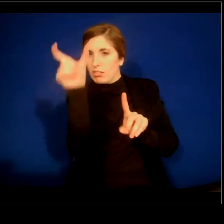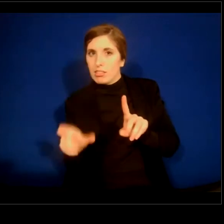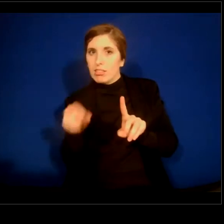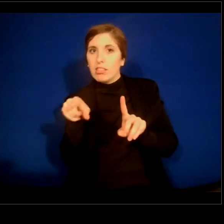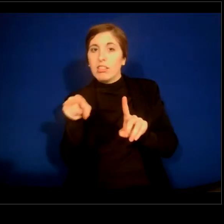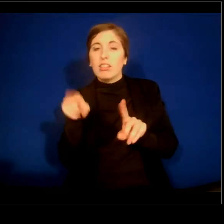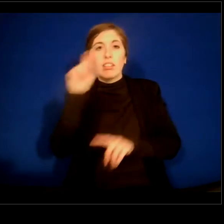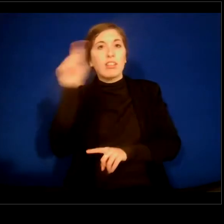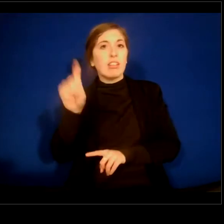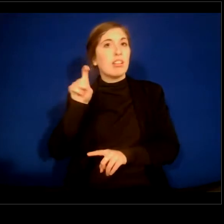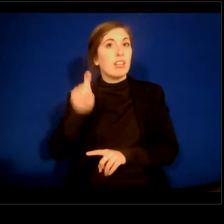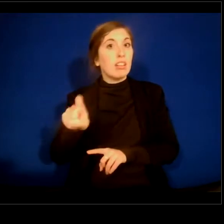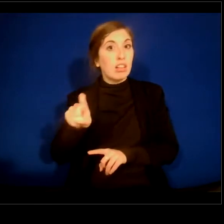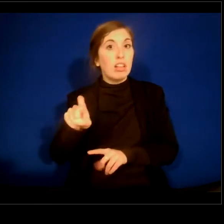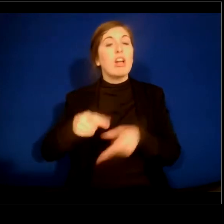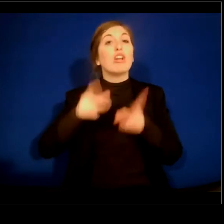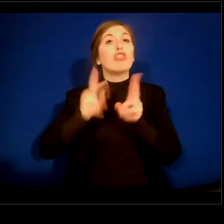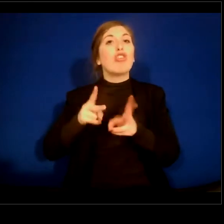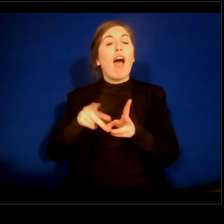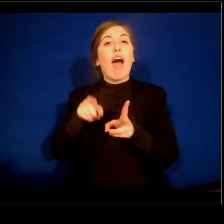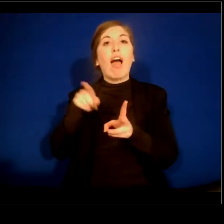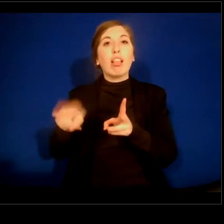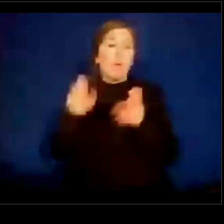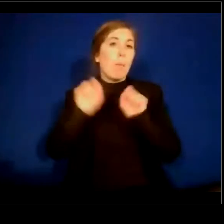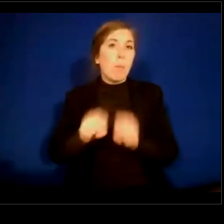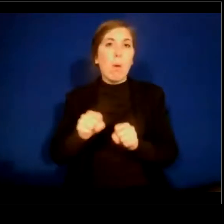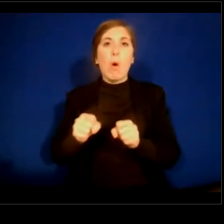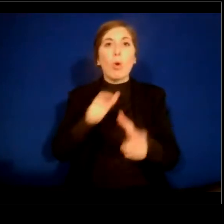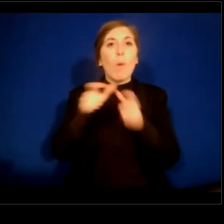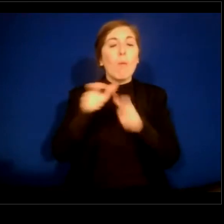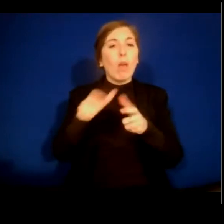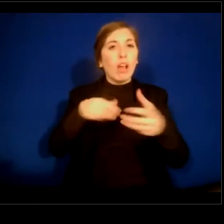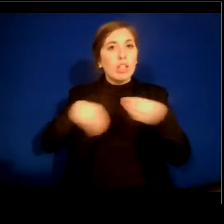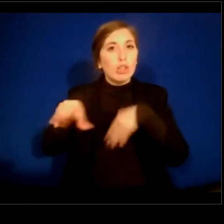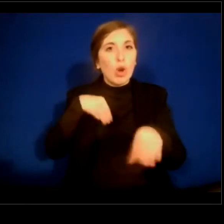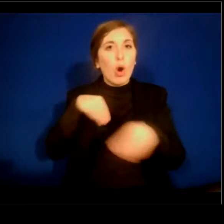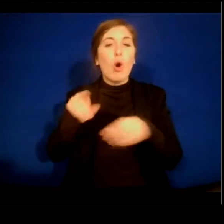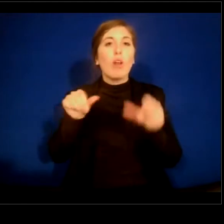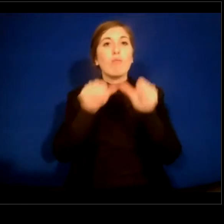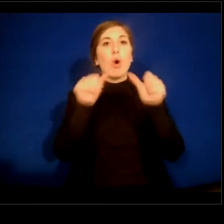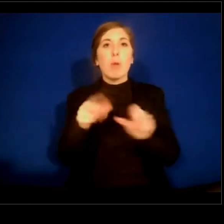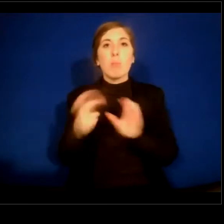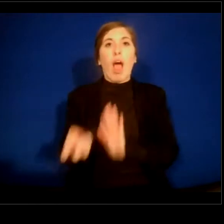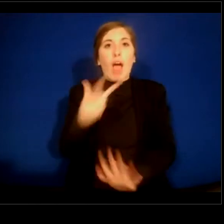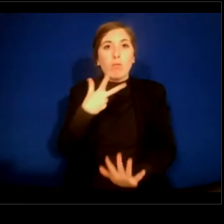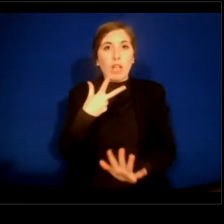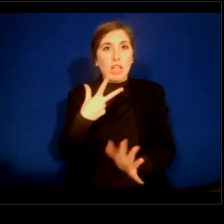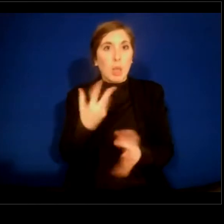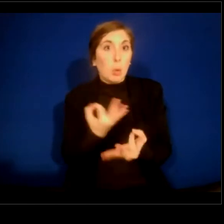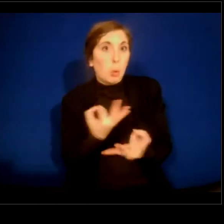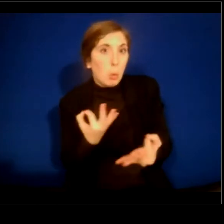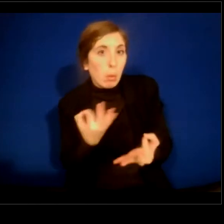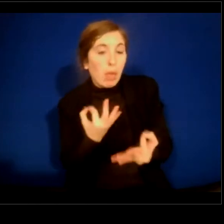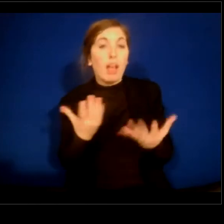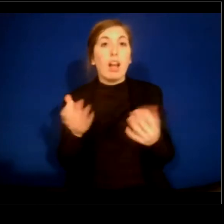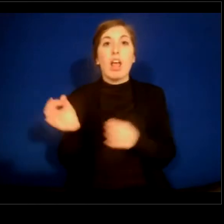è uno strumento di comunicazione con noi, sia per confermare che tutto funziona al meglio, ma anche naturalmente